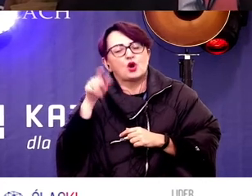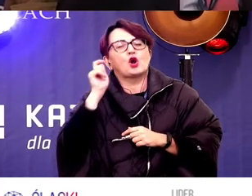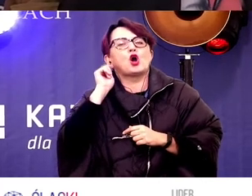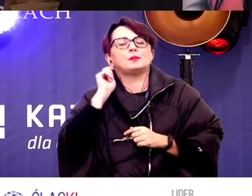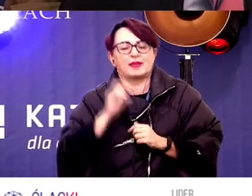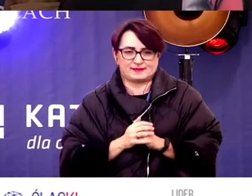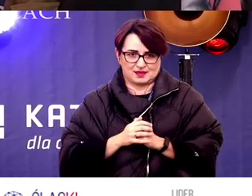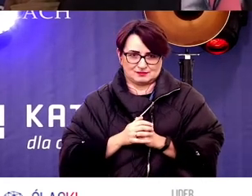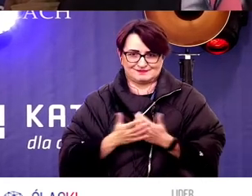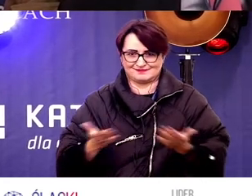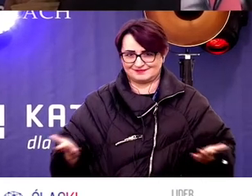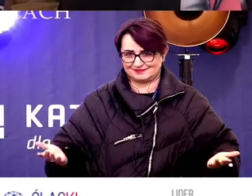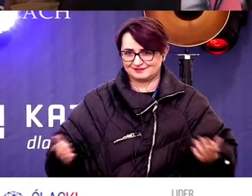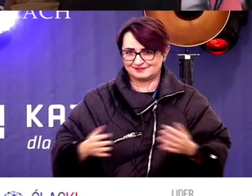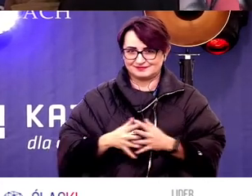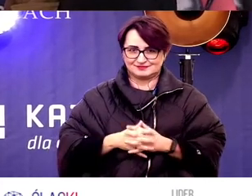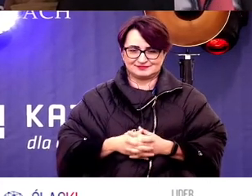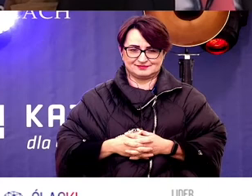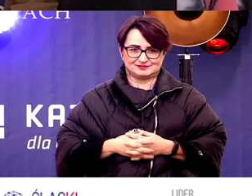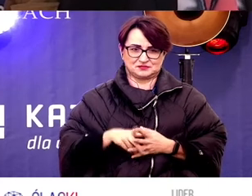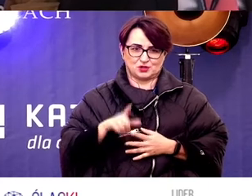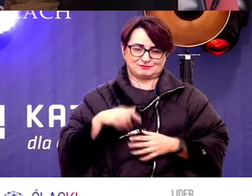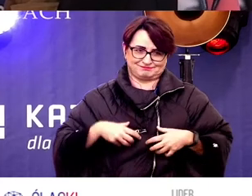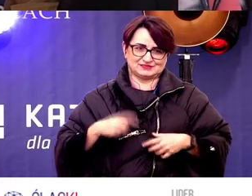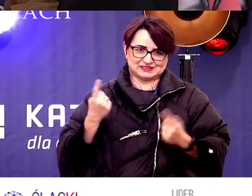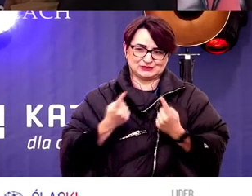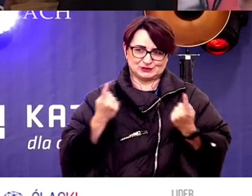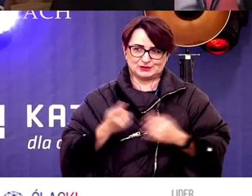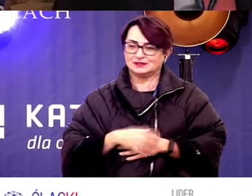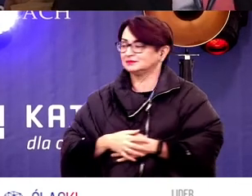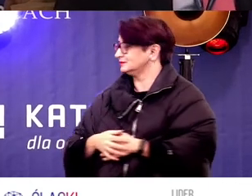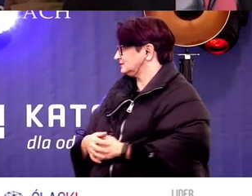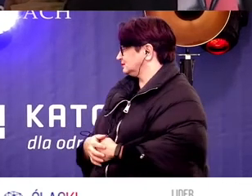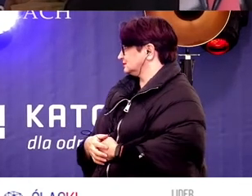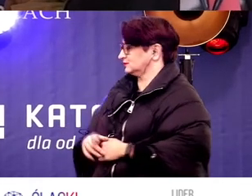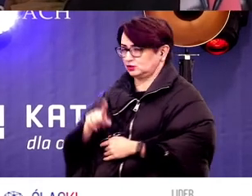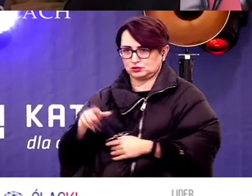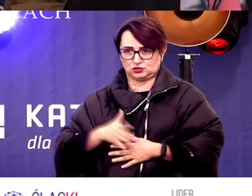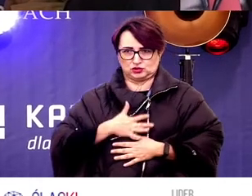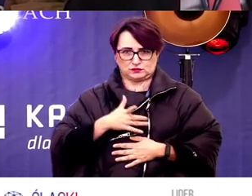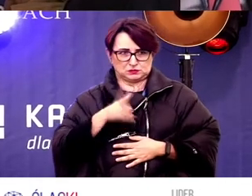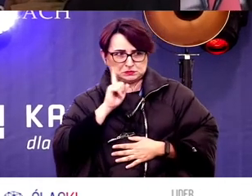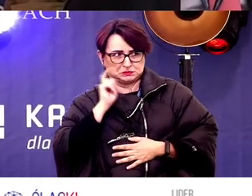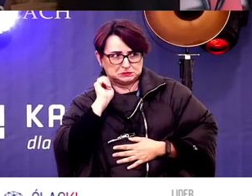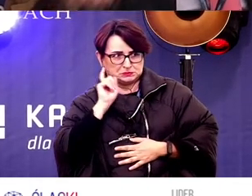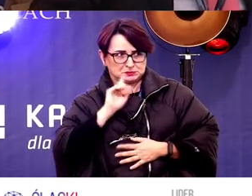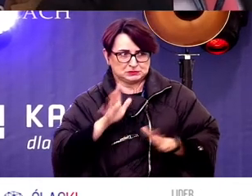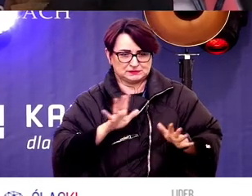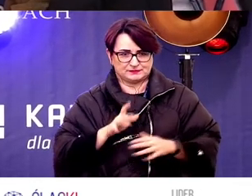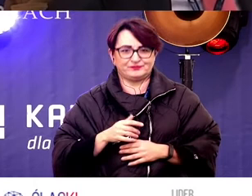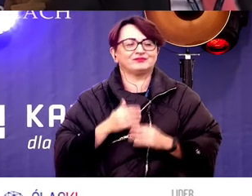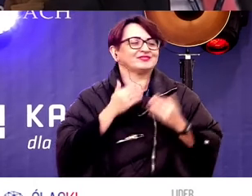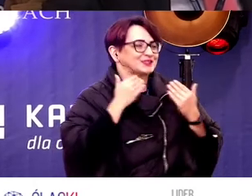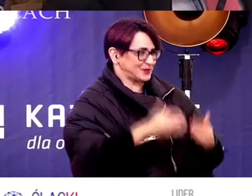na imię Ireneusz, myśleli, że jestem kobietą. To była taka śmieszna sytuacja w ten czas, bo widziałem, że było poruszenie w tłumie. Dziękuję